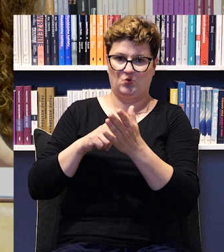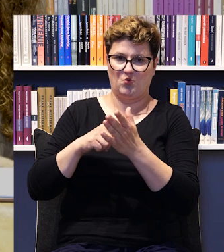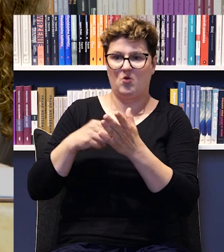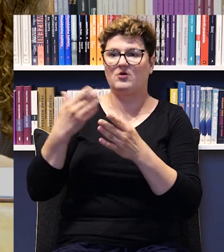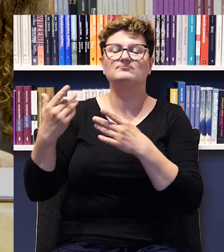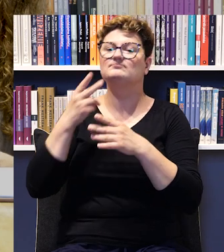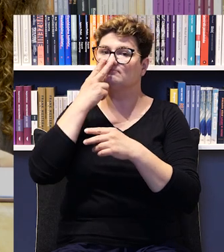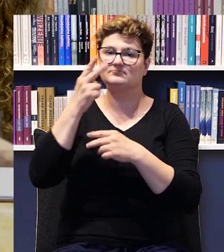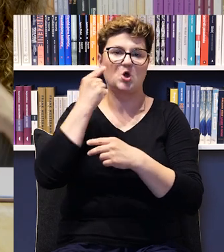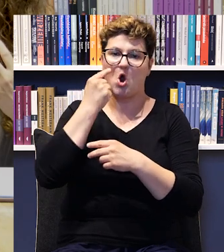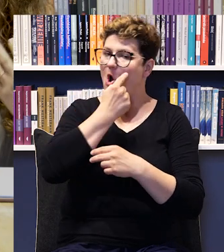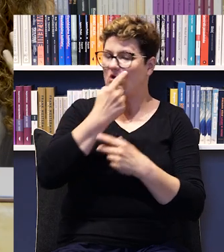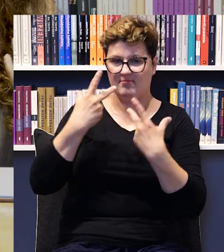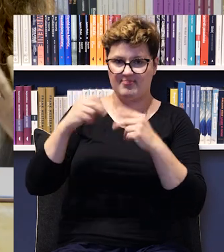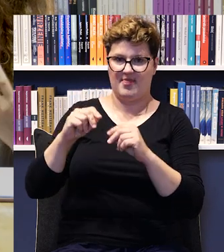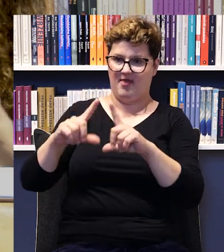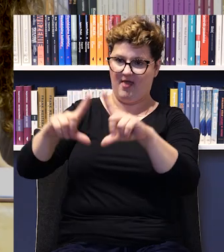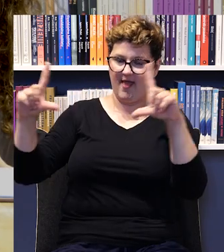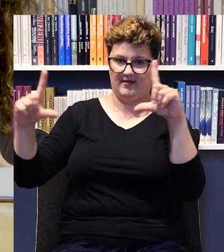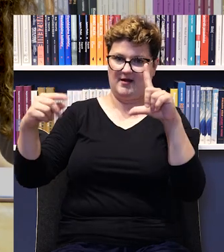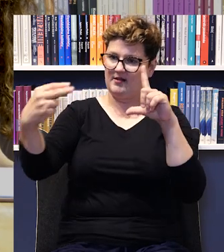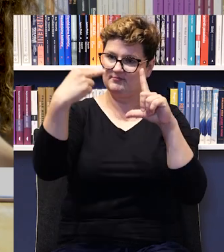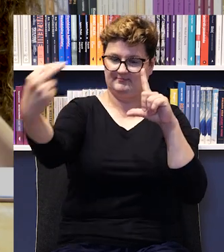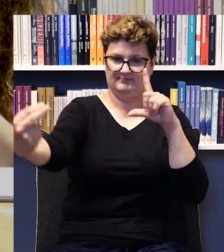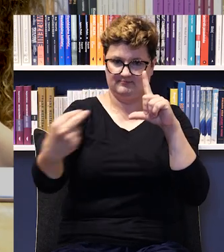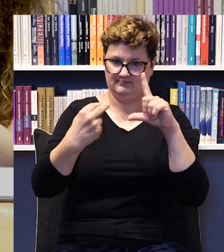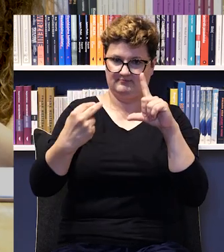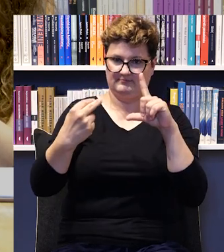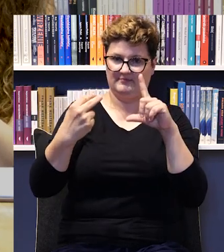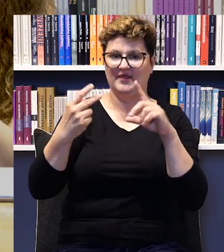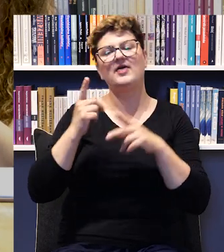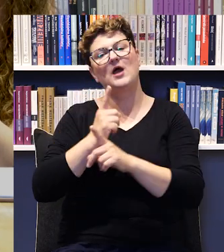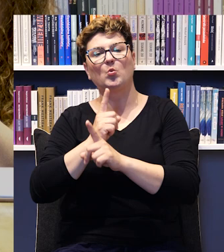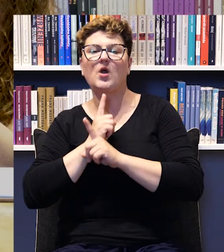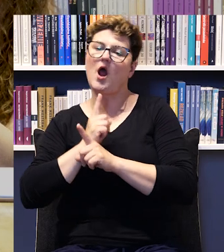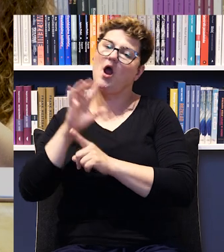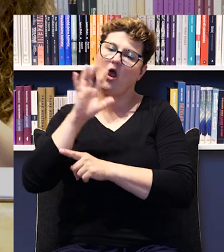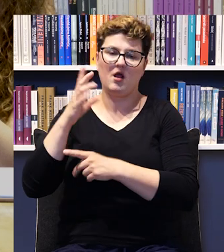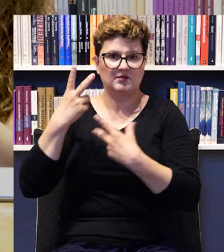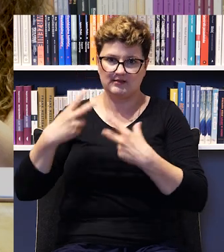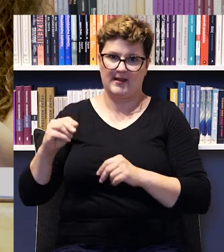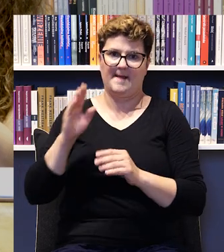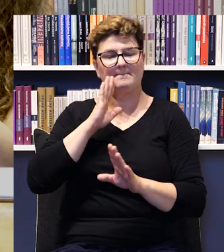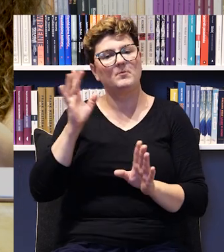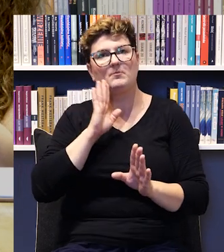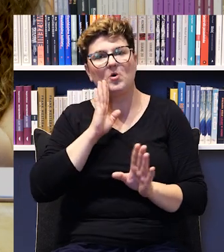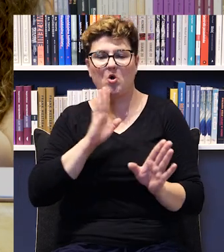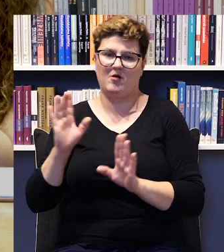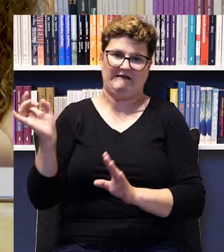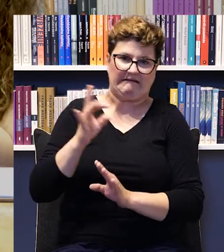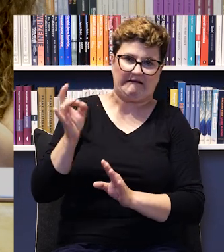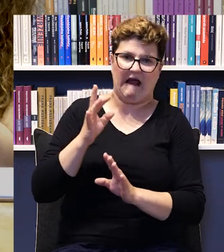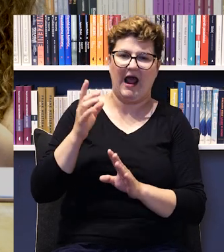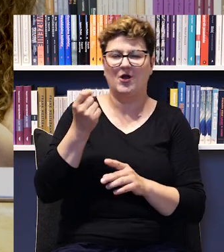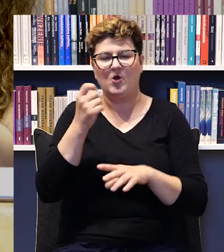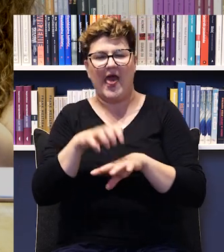ekran. Spojrzenie, które nie jest neutralne, bo właściwie jest to taka nieustanna gra. Gra erotyczna,